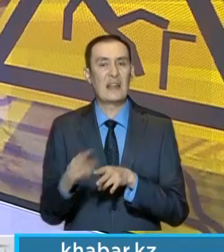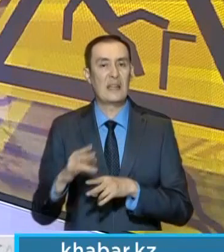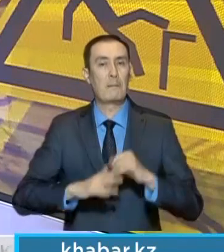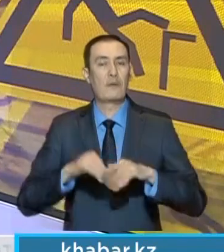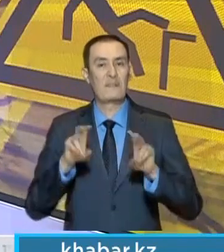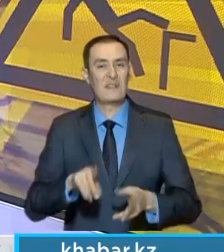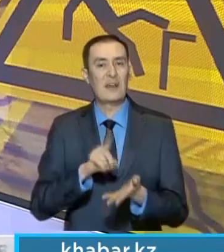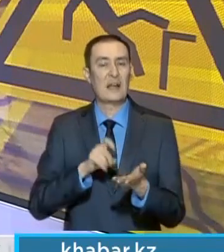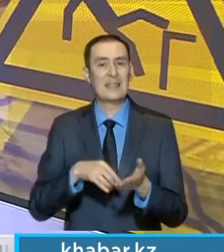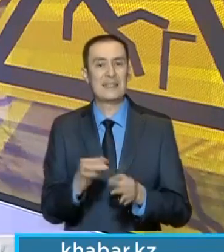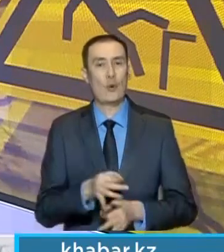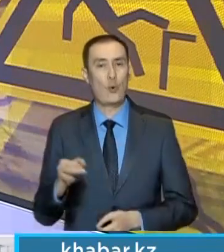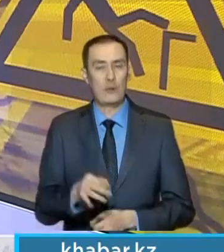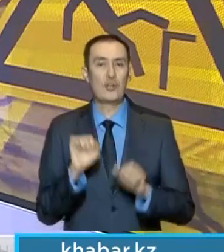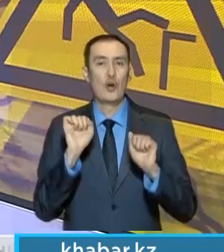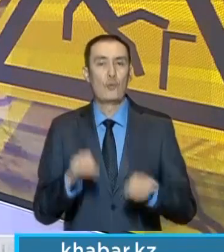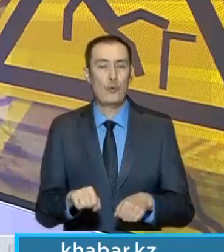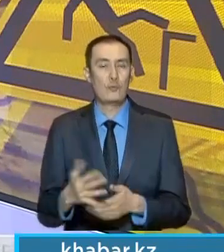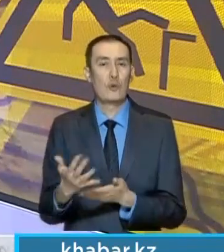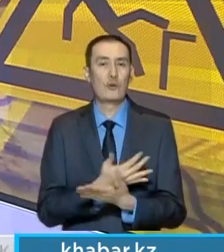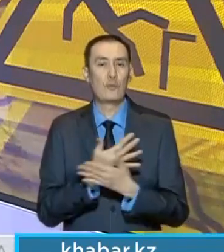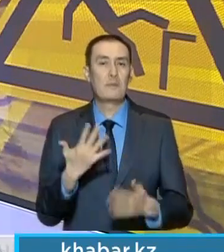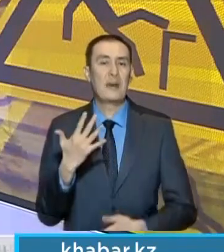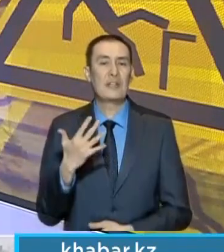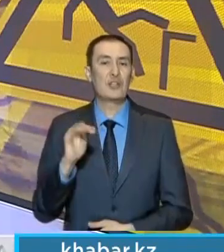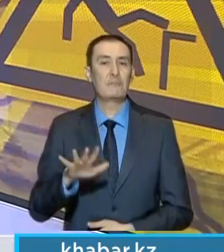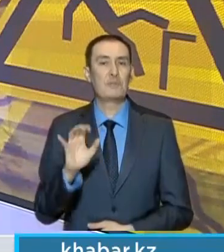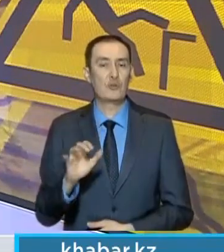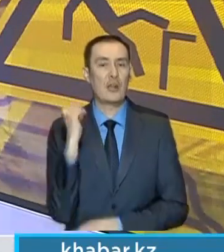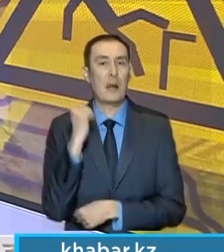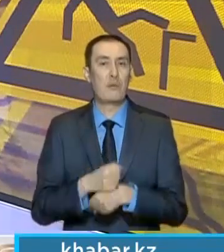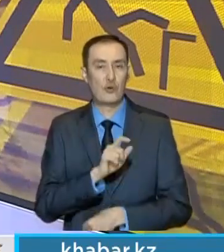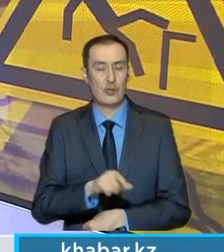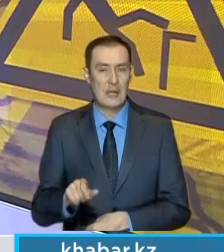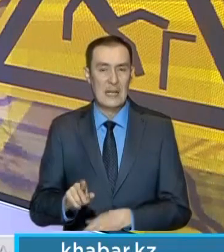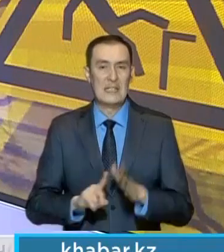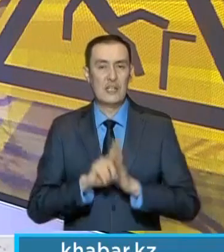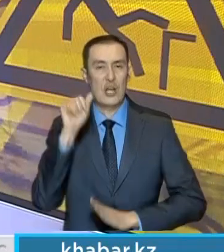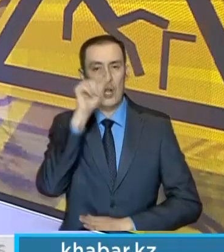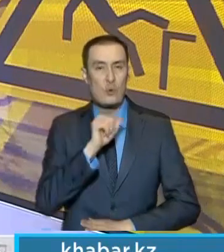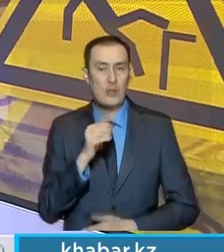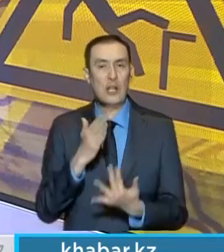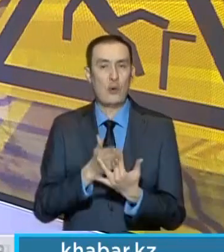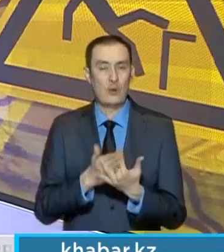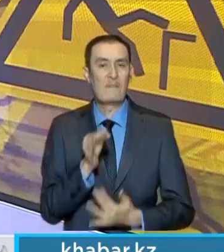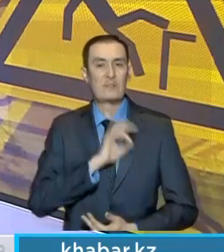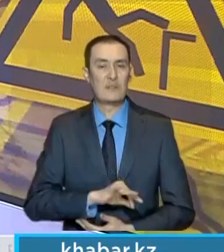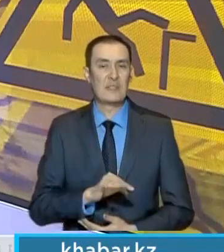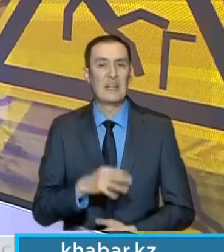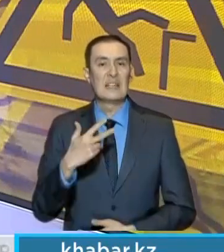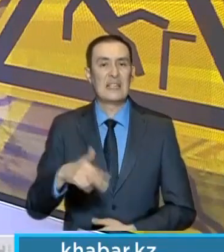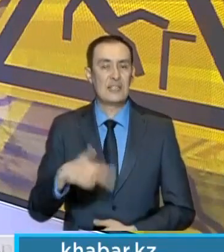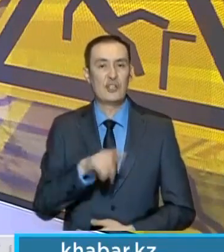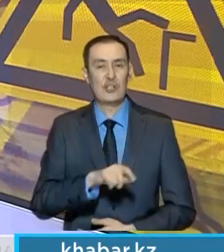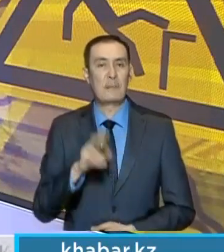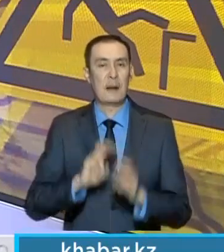профессии в Карагандинской области на неё могут претендовать свыше 5.500 человек с начала года это льготой уже воспользовались 30